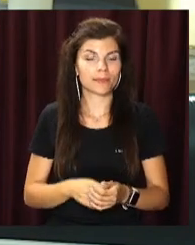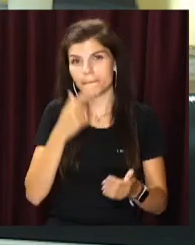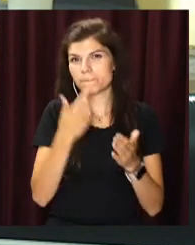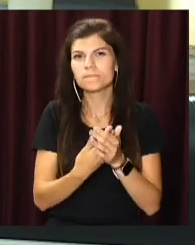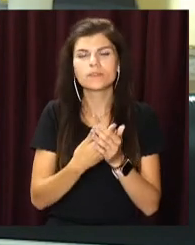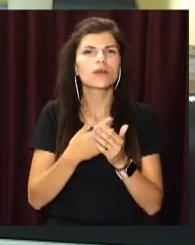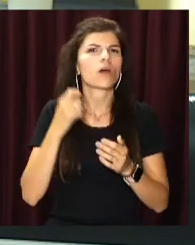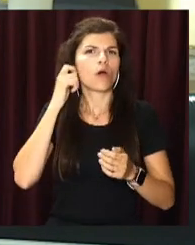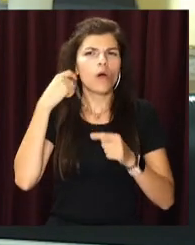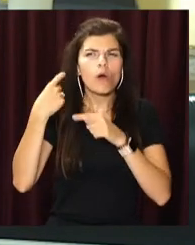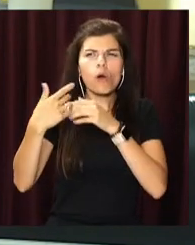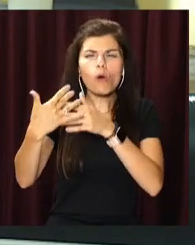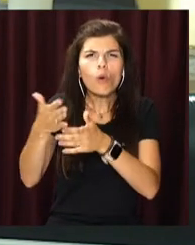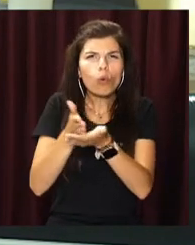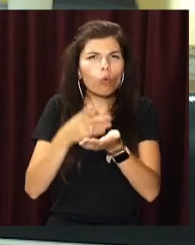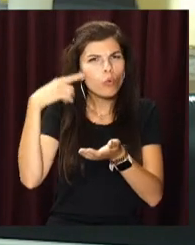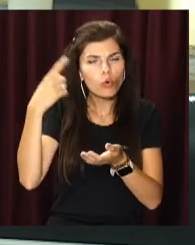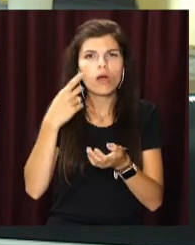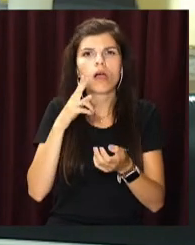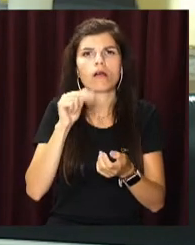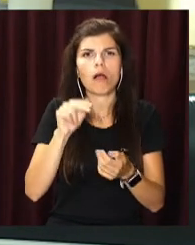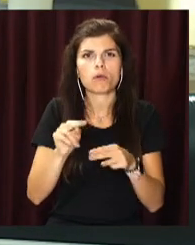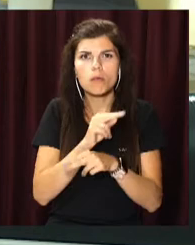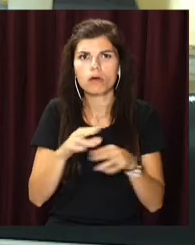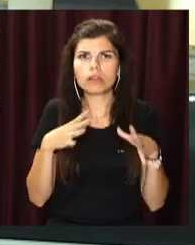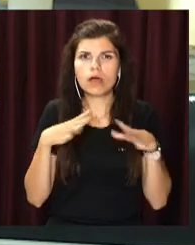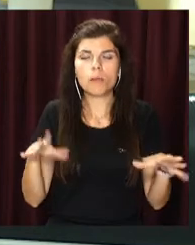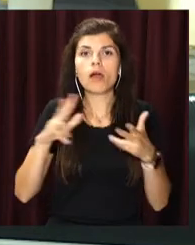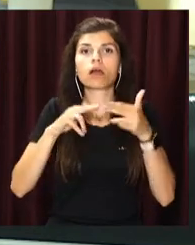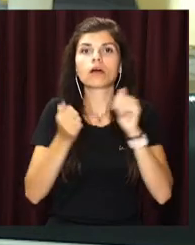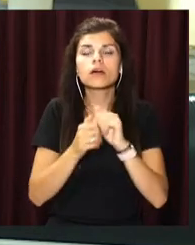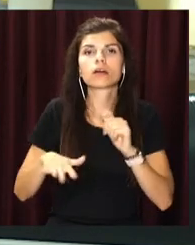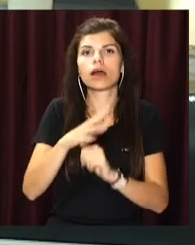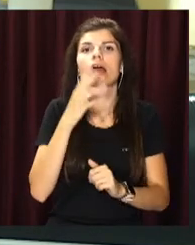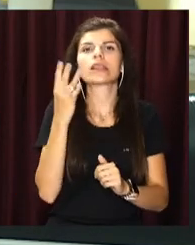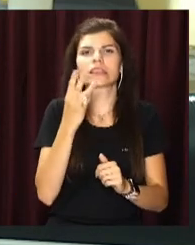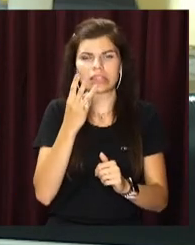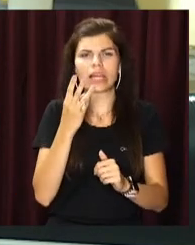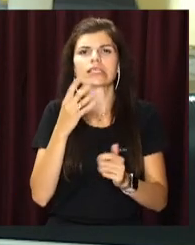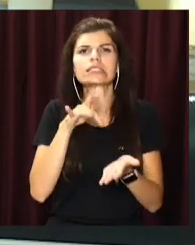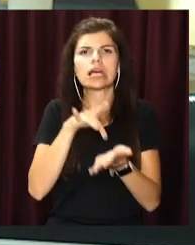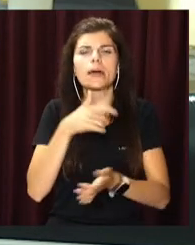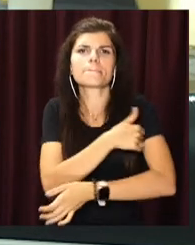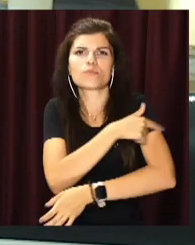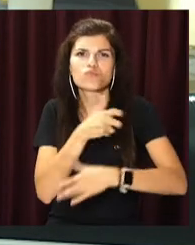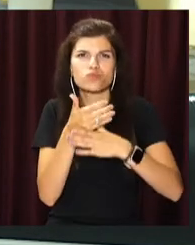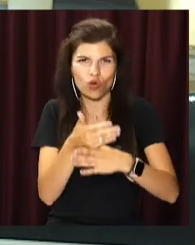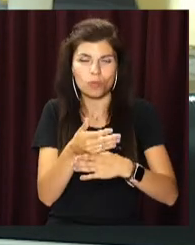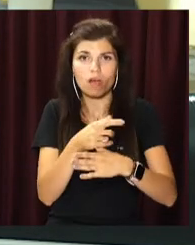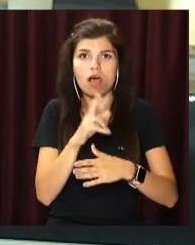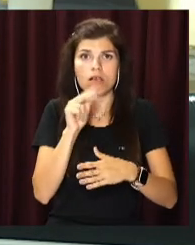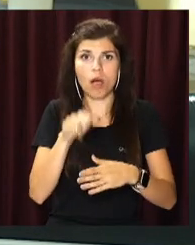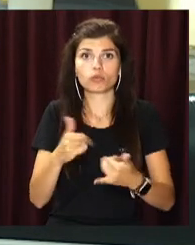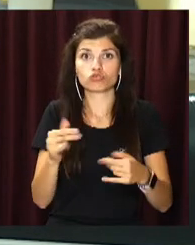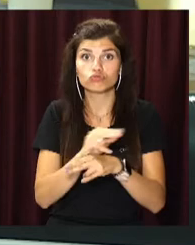Майже століття без капремонту. У Кам'янському реконструюють приміщення третього центру первинної медико-санітарної допомоги. Ремонт